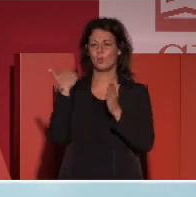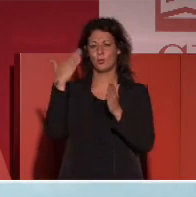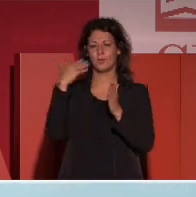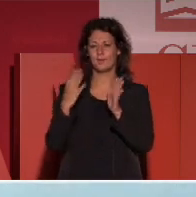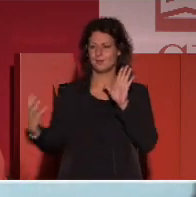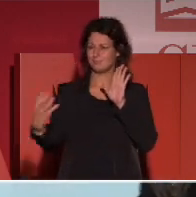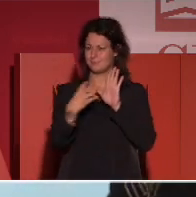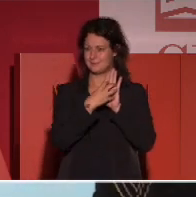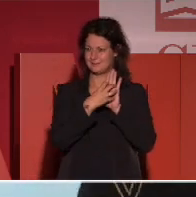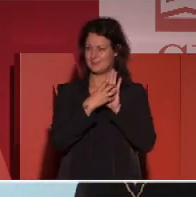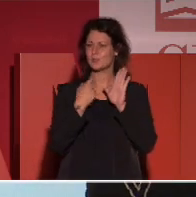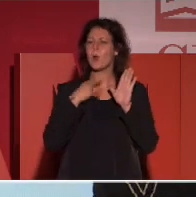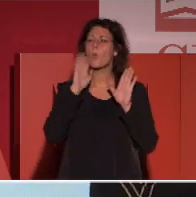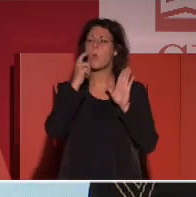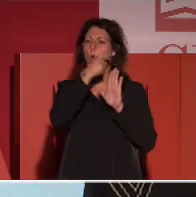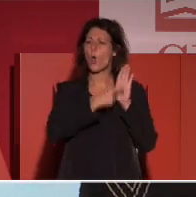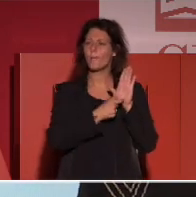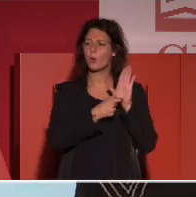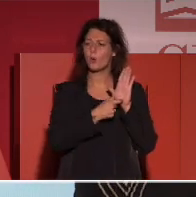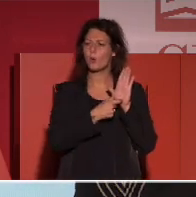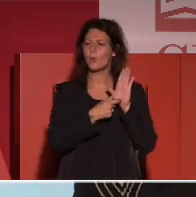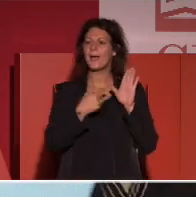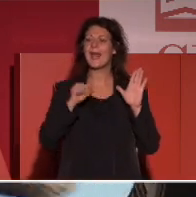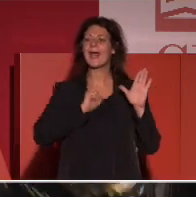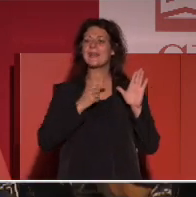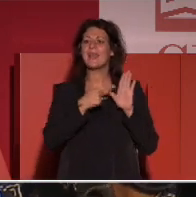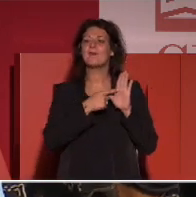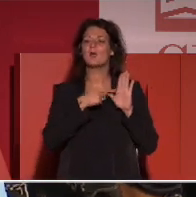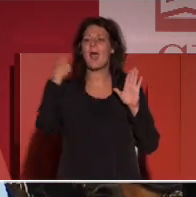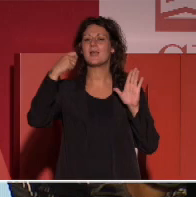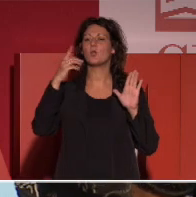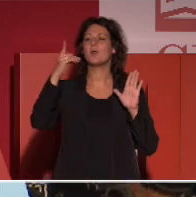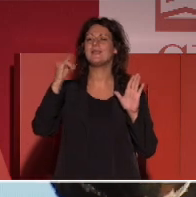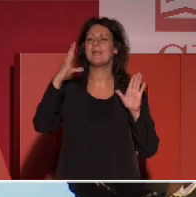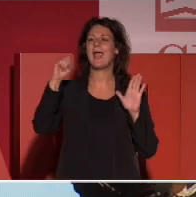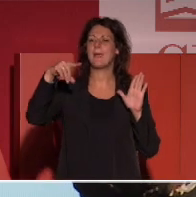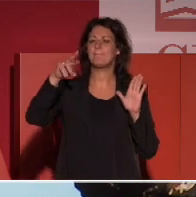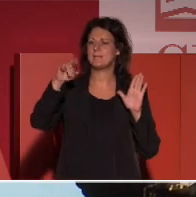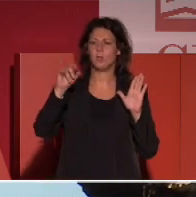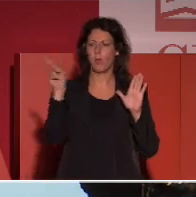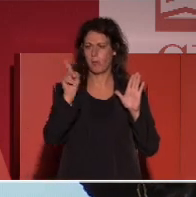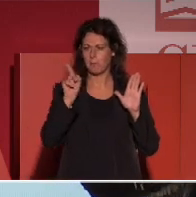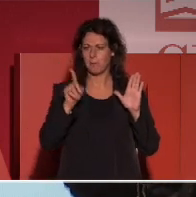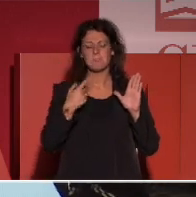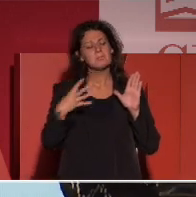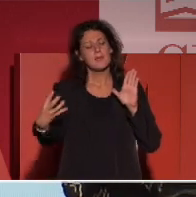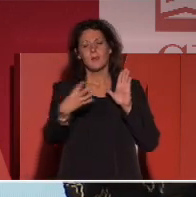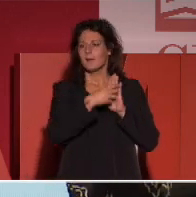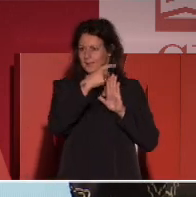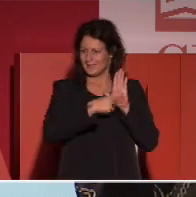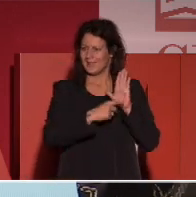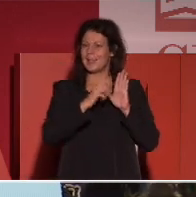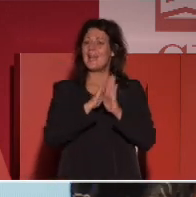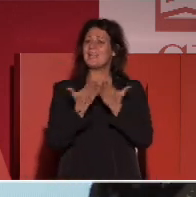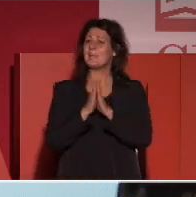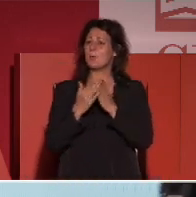fosse di caprio prova a prendermi pensavo che fossero invece non era lui è però allora il titolo del